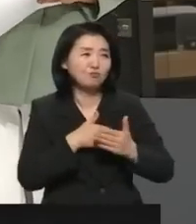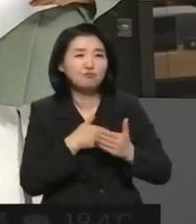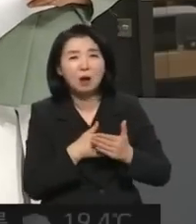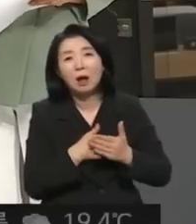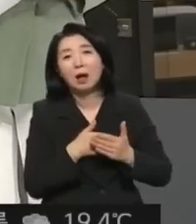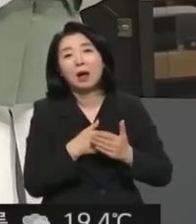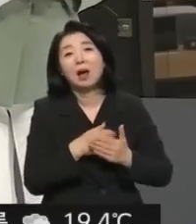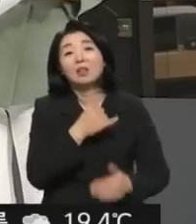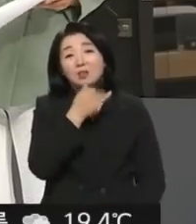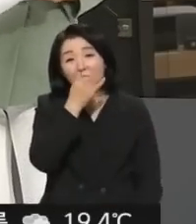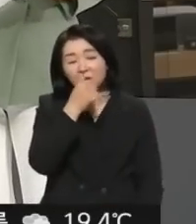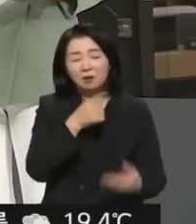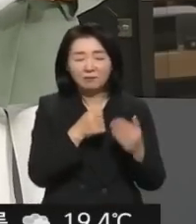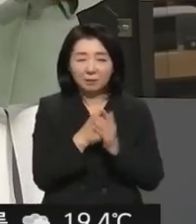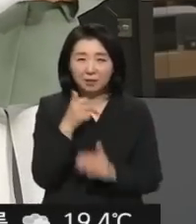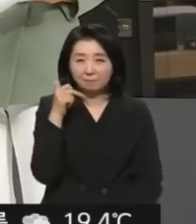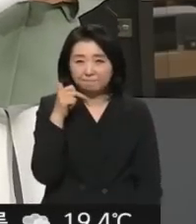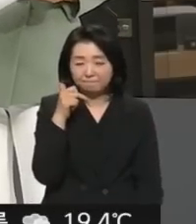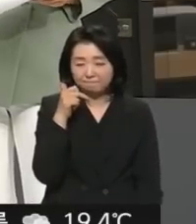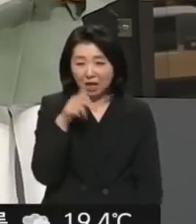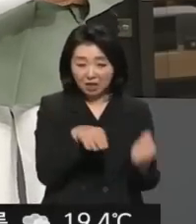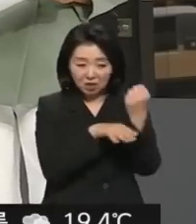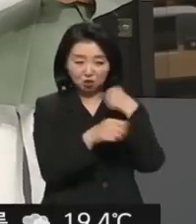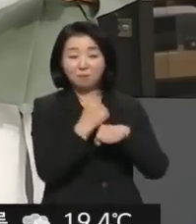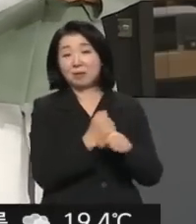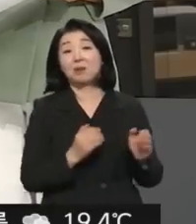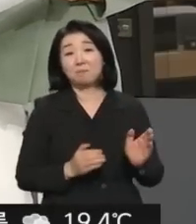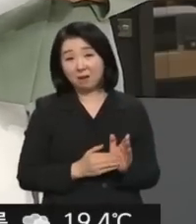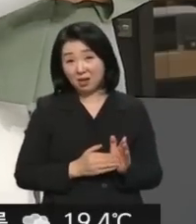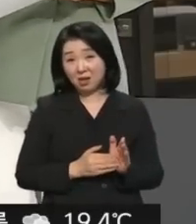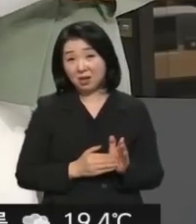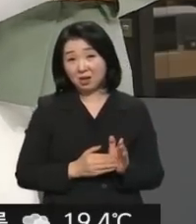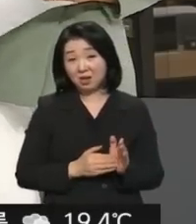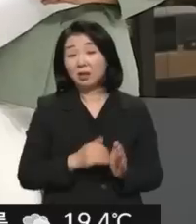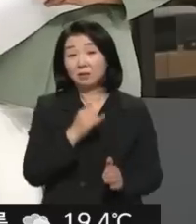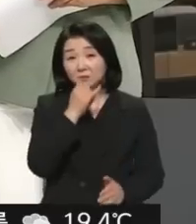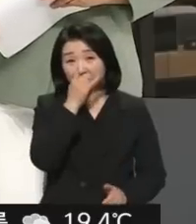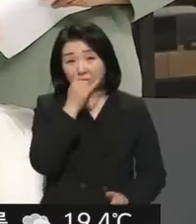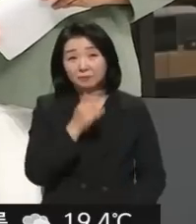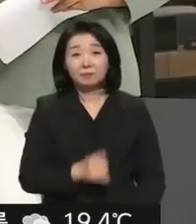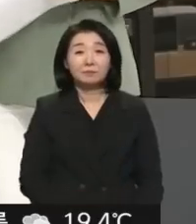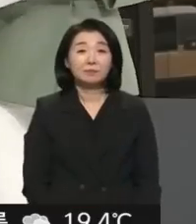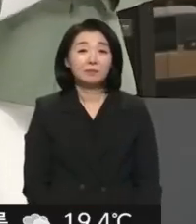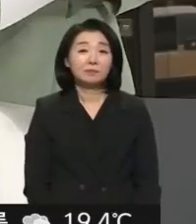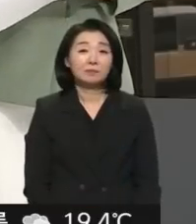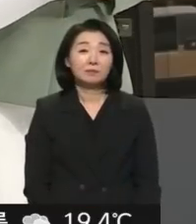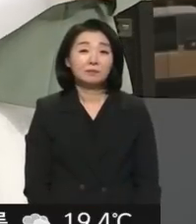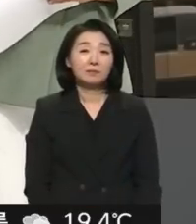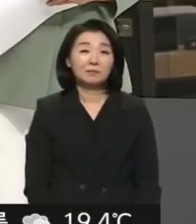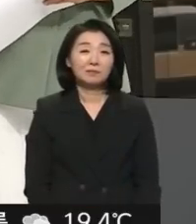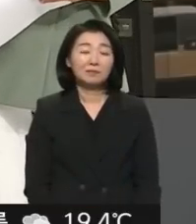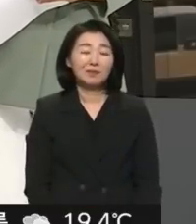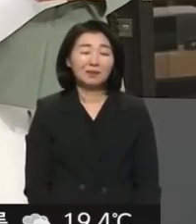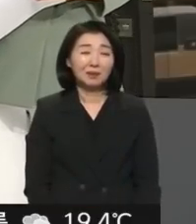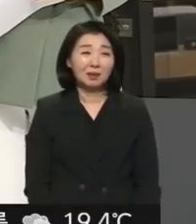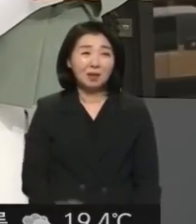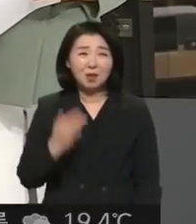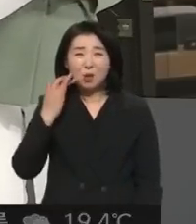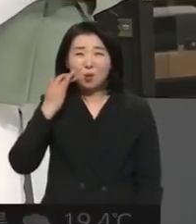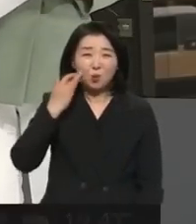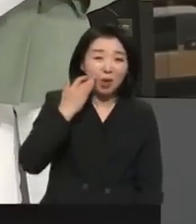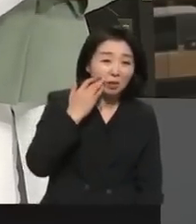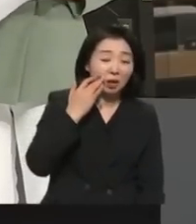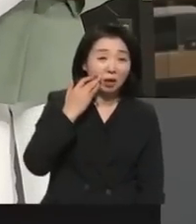경각심 덕분에 더 깐깐하게 기준을 마련하게 된 결과를 낳지는 않았을까요? 일방적인 괴담으로 치부하는